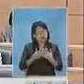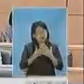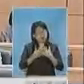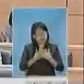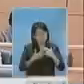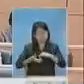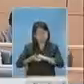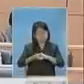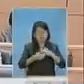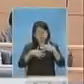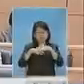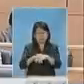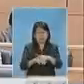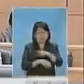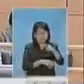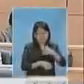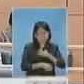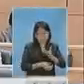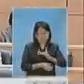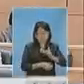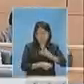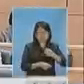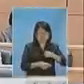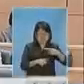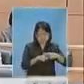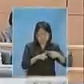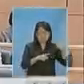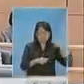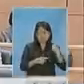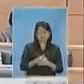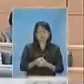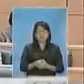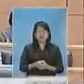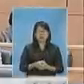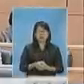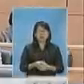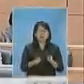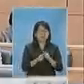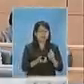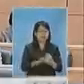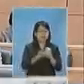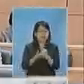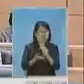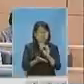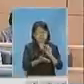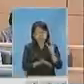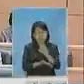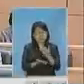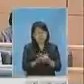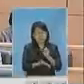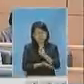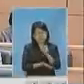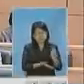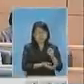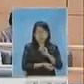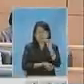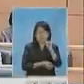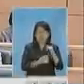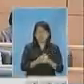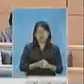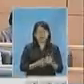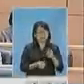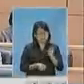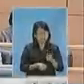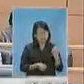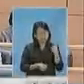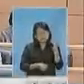เพราะเขายังเจ็บปวดเพราะเขายังไม่ได้รับการเยียวยาเขาอาจจะกำลังเสีย